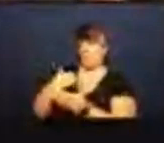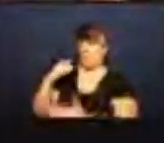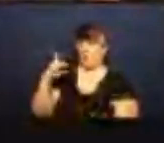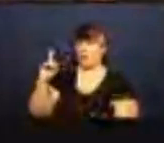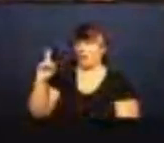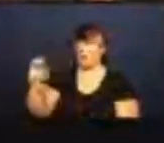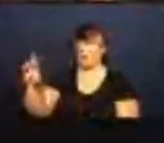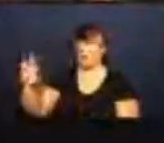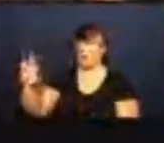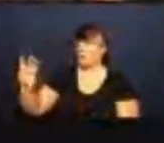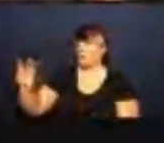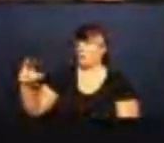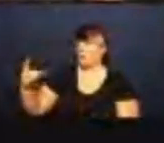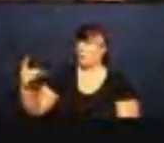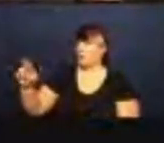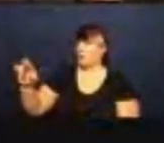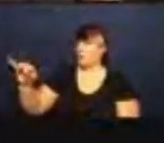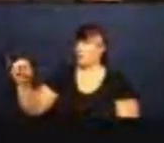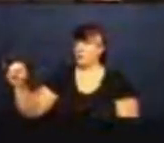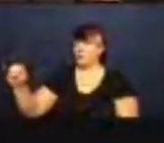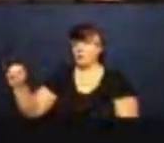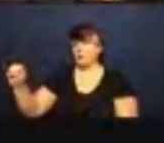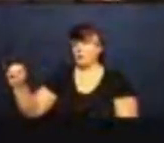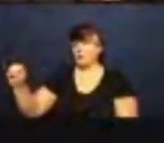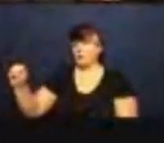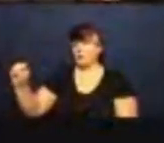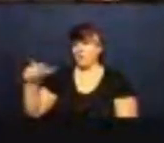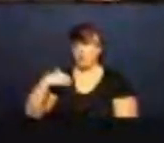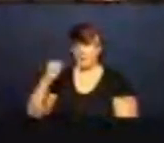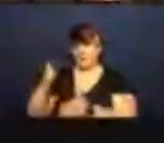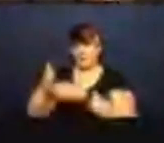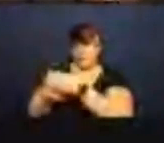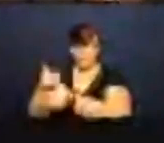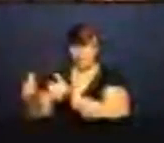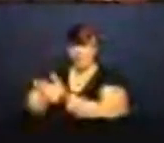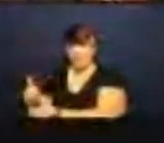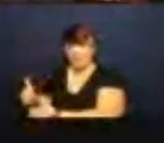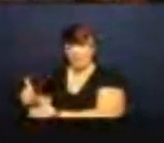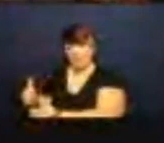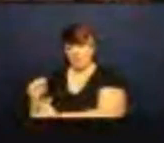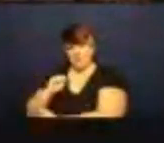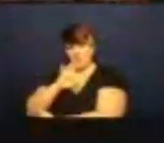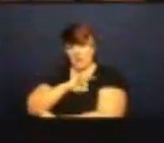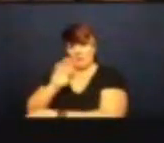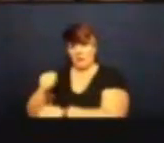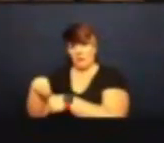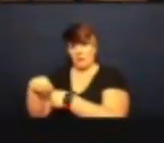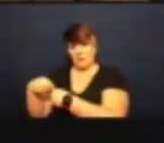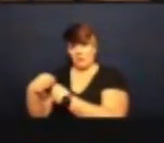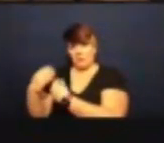Kabla sijamwita Daktari Chris, je, tuna mchakato ambao